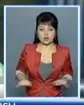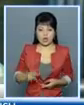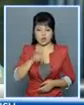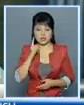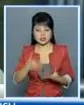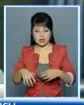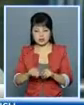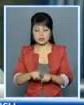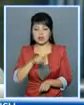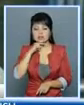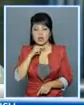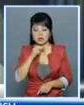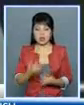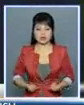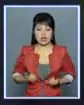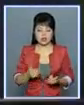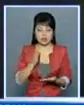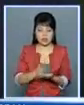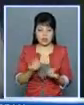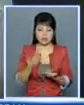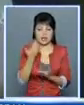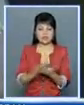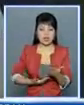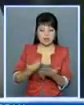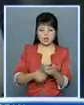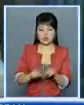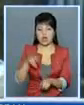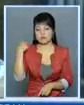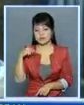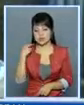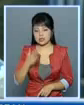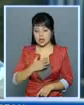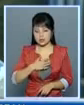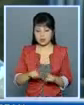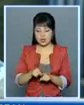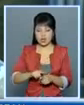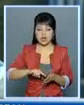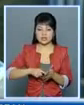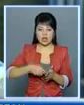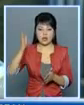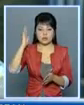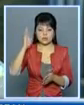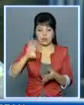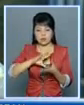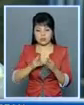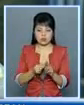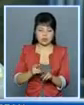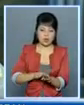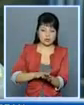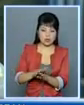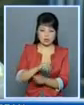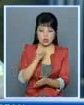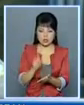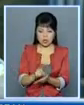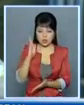соған ерекше көңіл бөлуде. Осы дәрістен кейін президентіміздің алға қойған міндеттерін жүзеге асыруға